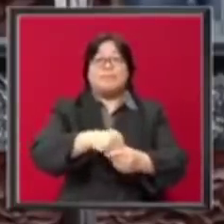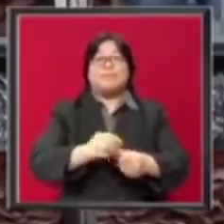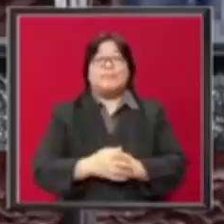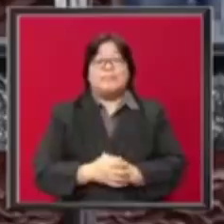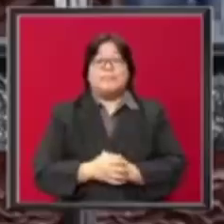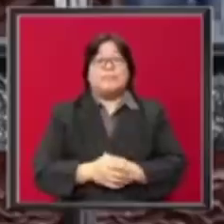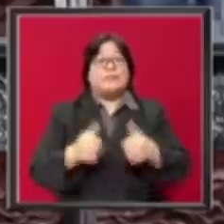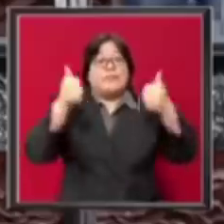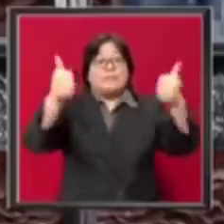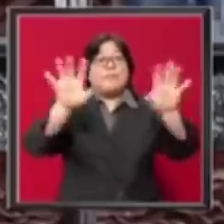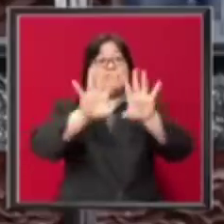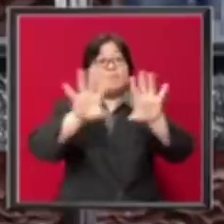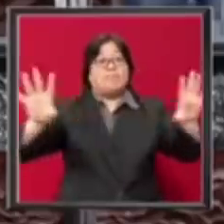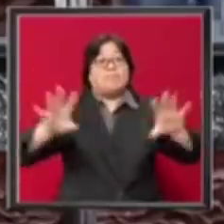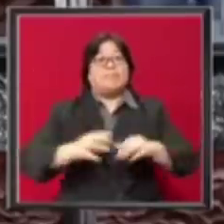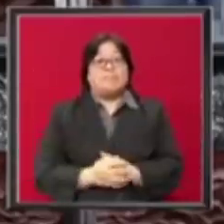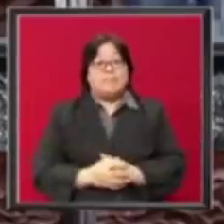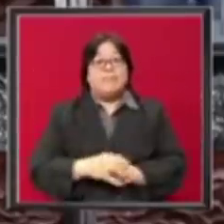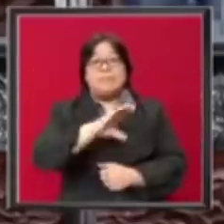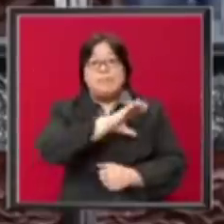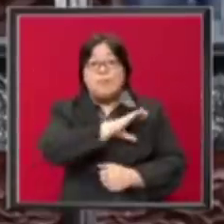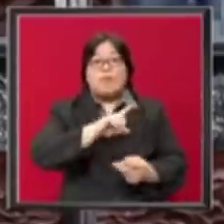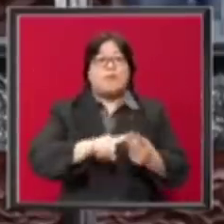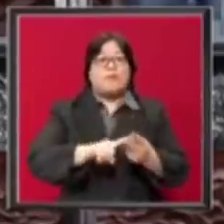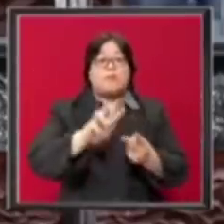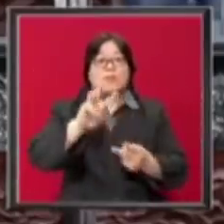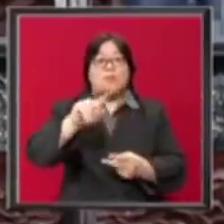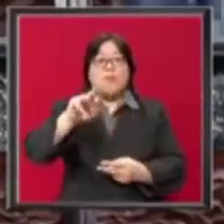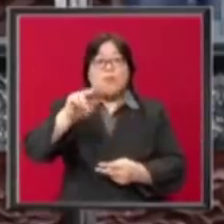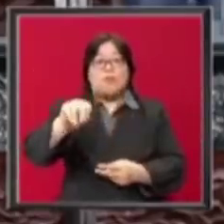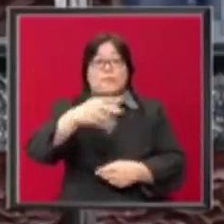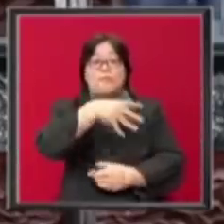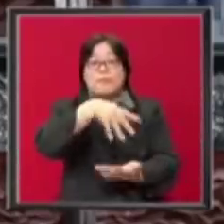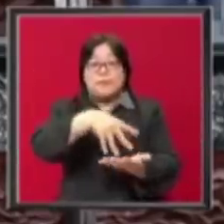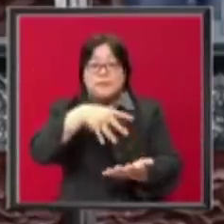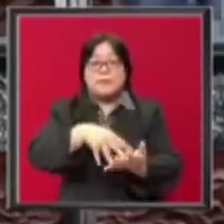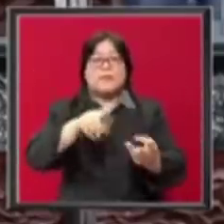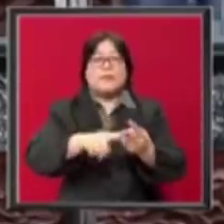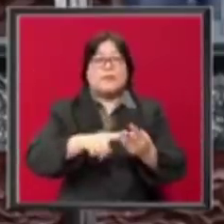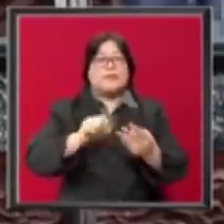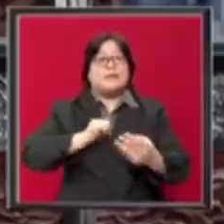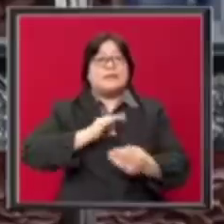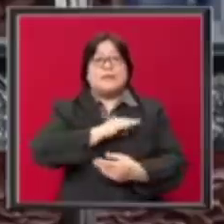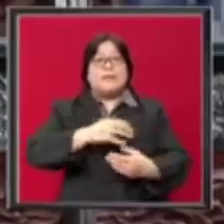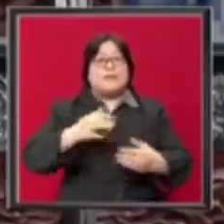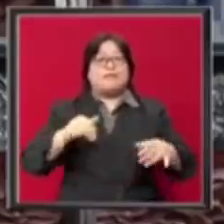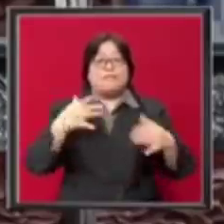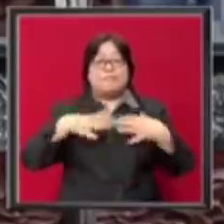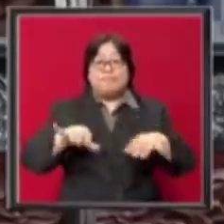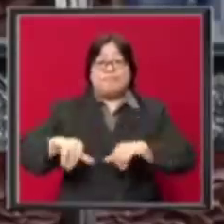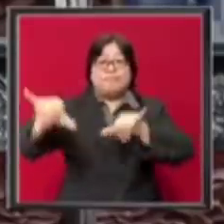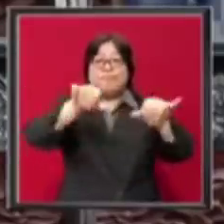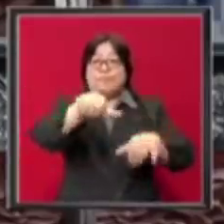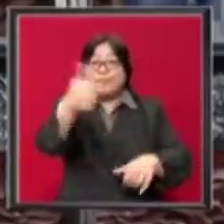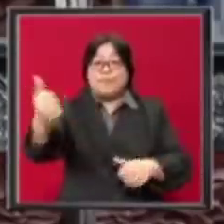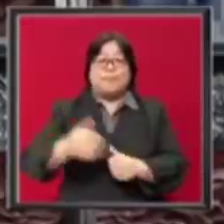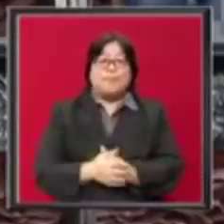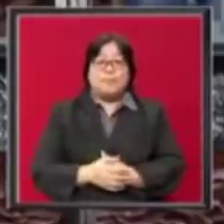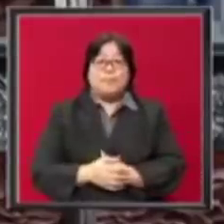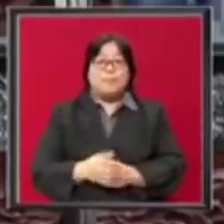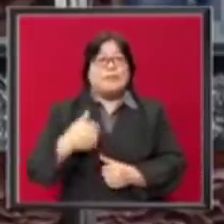disebut barisan hadapan, polis, warden penjara, kaki tangan beruniform yang lain. Jadi